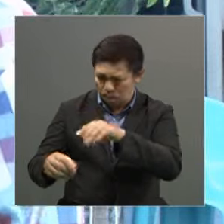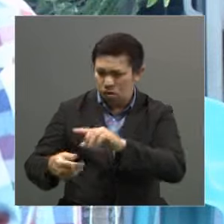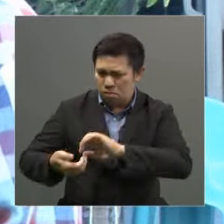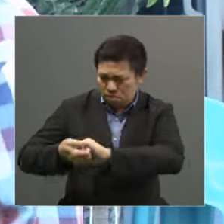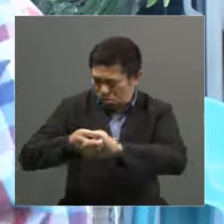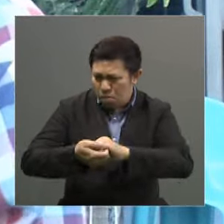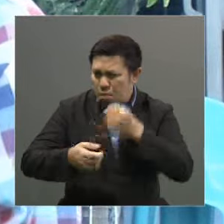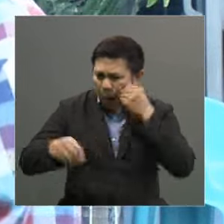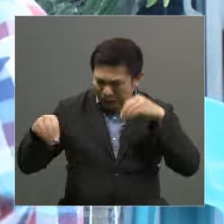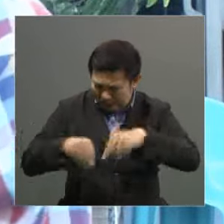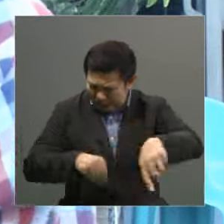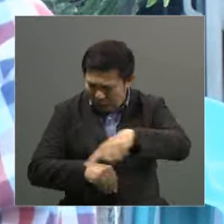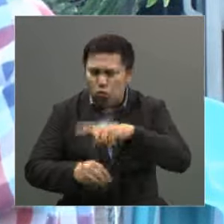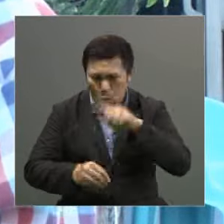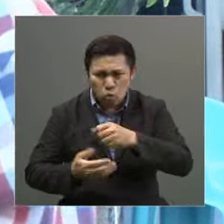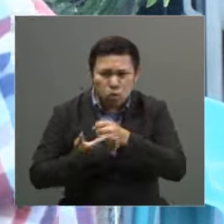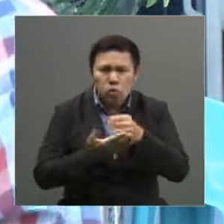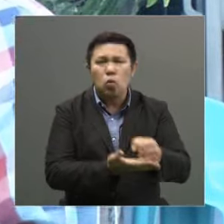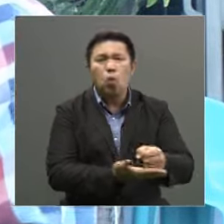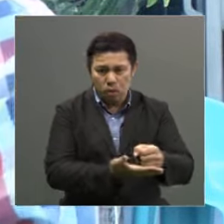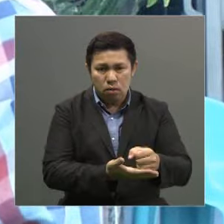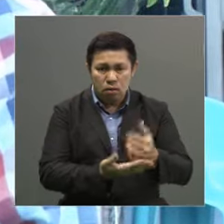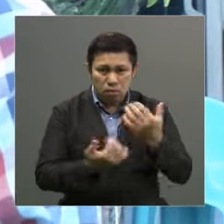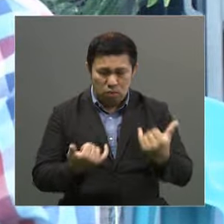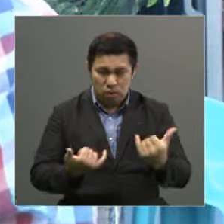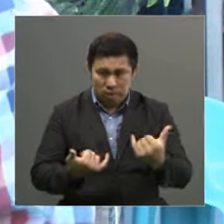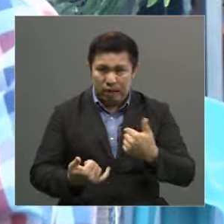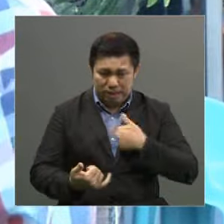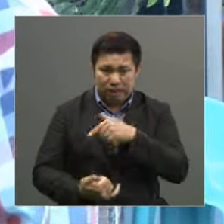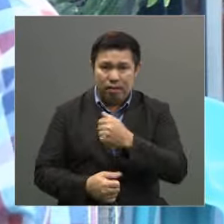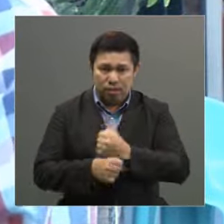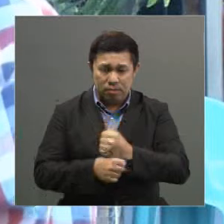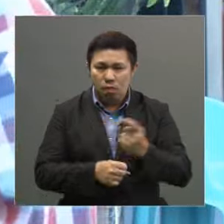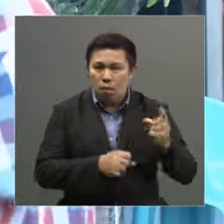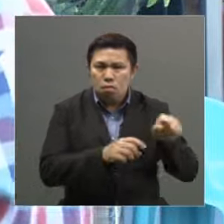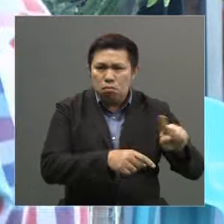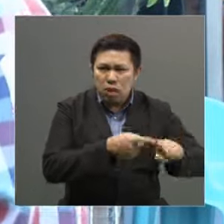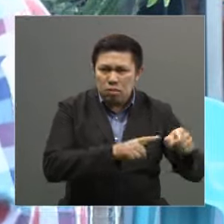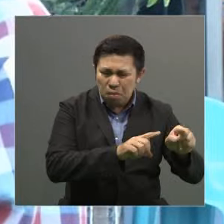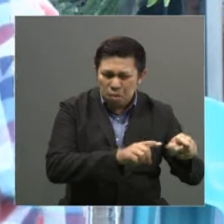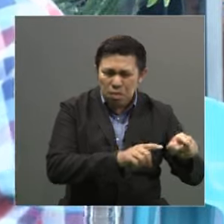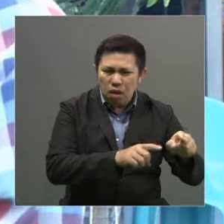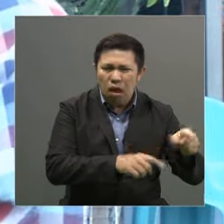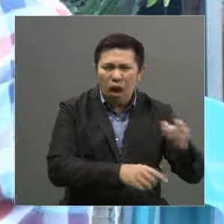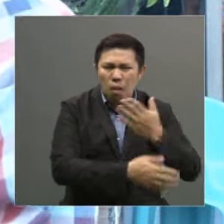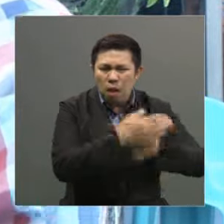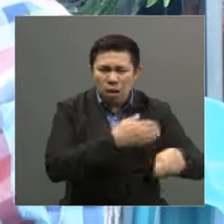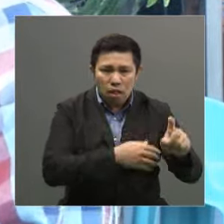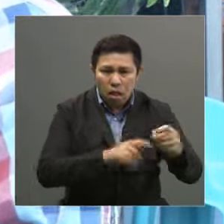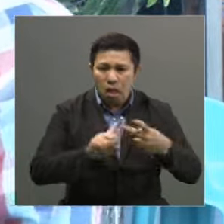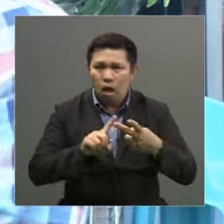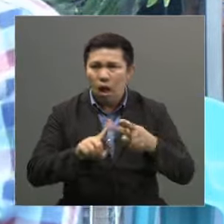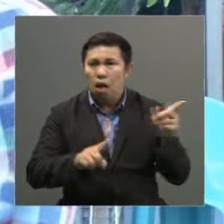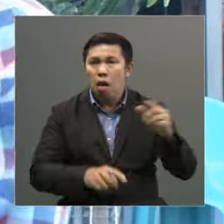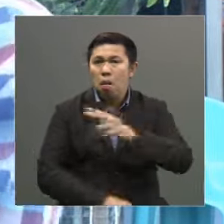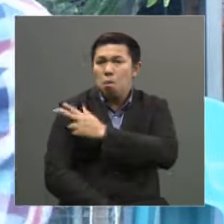ซอยเดียวกันเราช่วยกันเรามีอะไรเนี่ยตอนนี้สถานการณ์เป็นแบบนี้ประเทืองเป็นแบบนี้ป้าอนงเป็นแบบนี้เดี๋ยวจะกลับจากโรงพยาบาลมาอีกคน